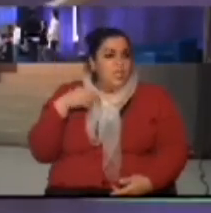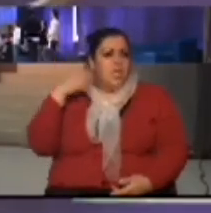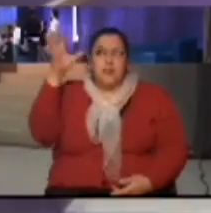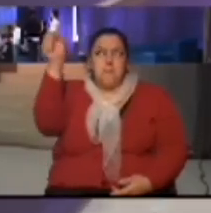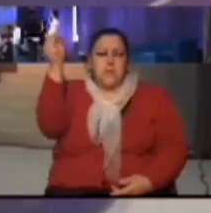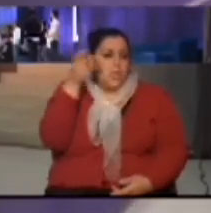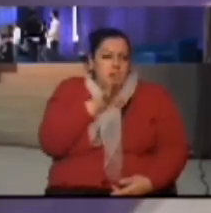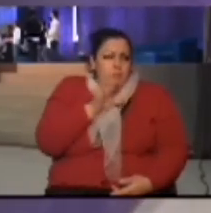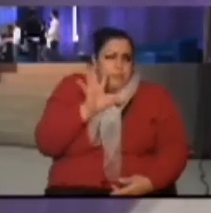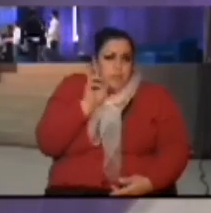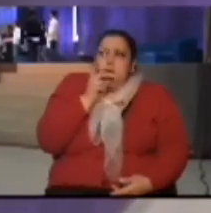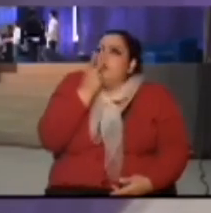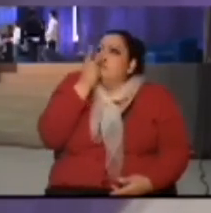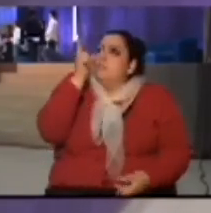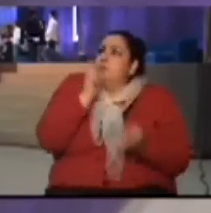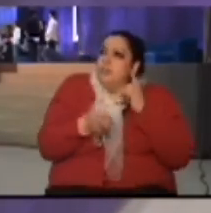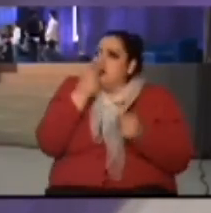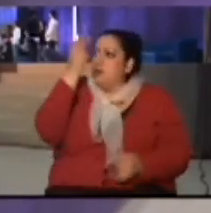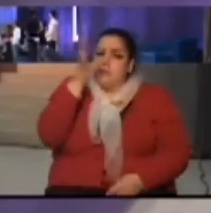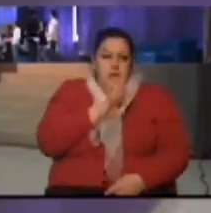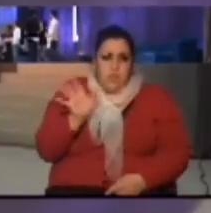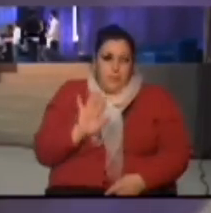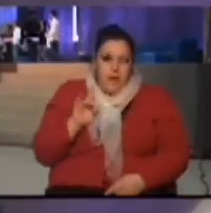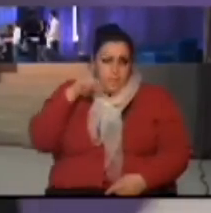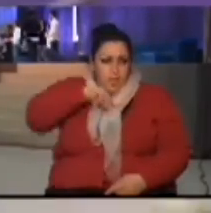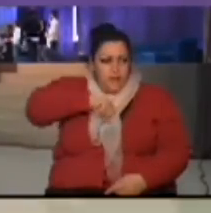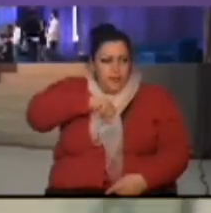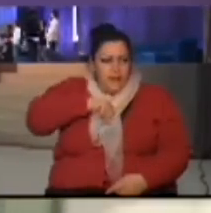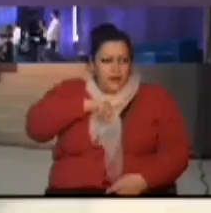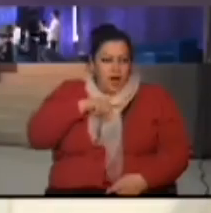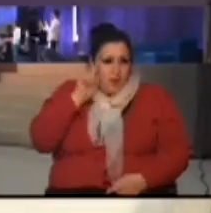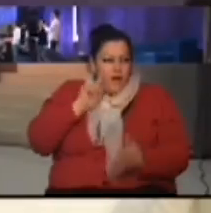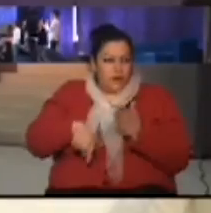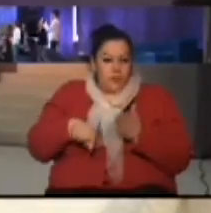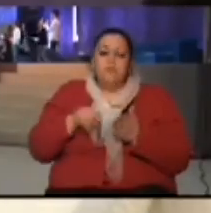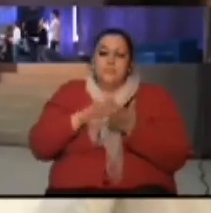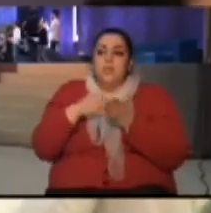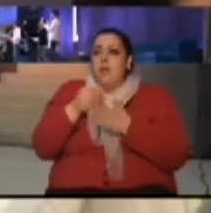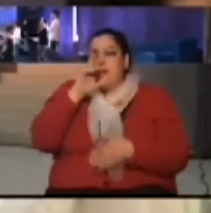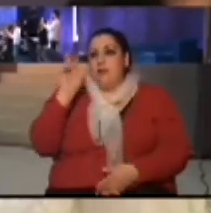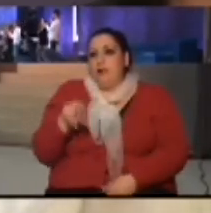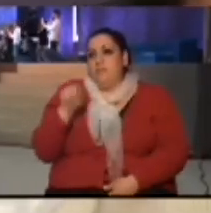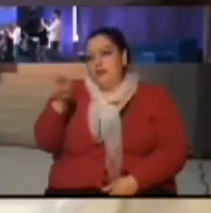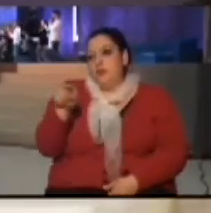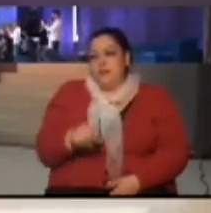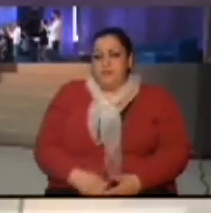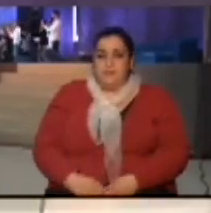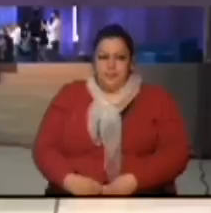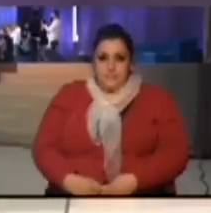շոշափել, բայց հավատում ես, Երանի քեզ, ալելույա, փառք ամենակարող Աստծուն,